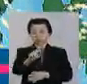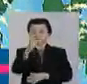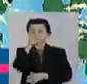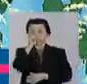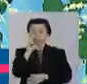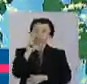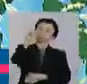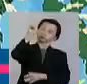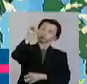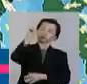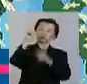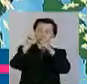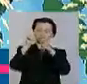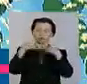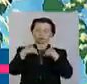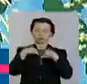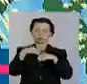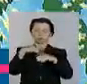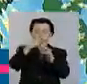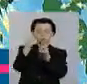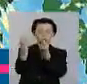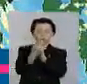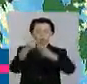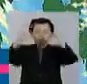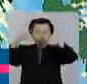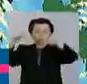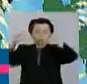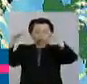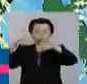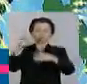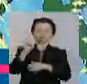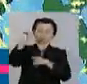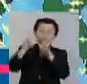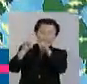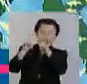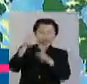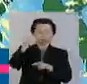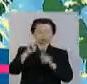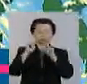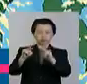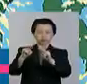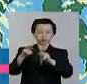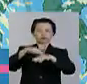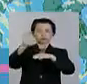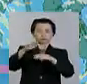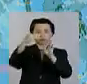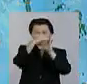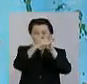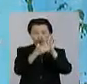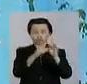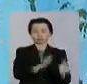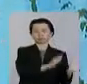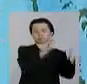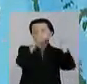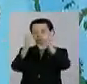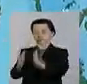Utara di mana ianya memberikan gambaran keadaan cuaca lembap di kawasan tersebut. Untuk melihat keadaan cuaca dengan lebih terperinci pula, kita beralih